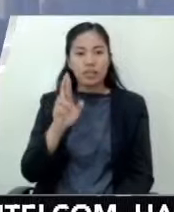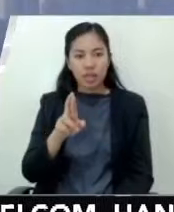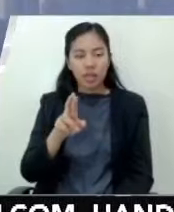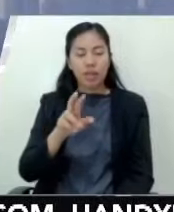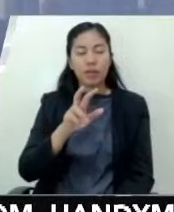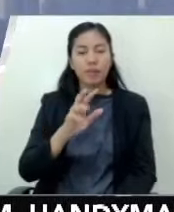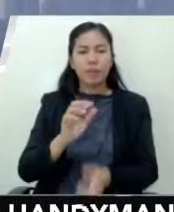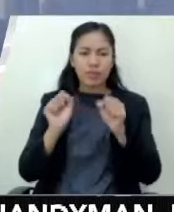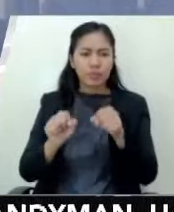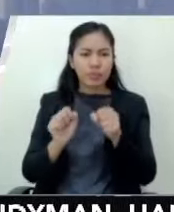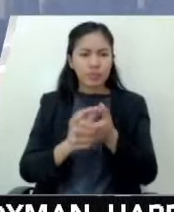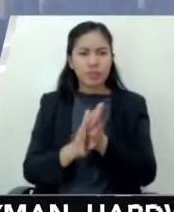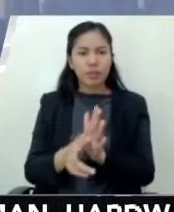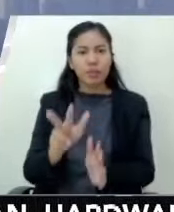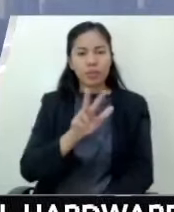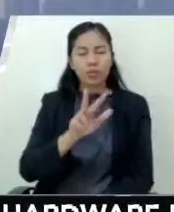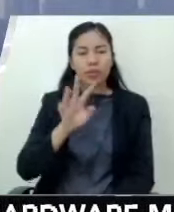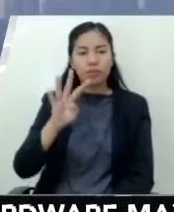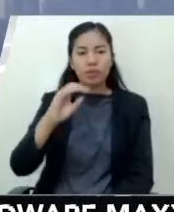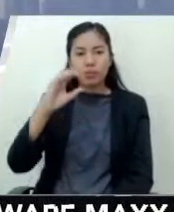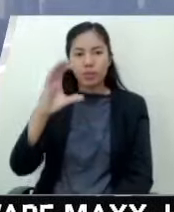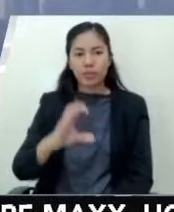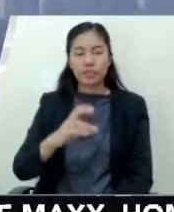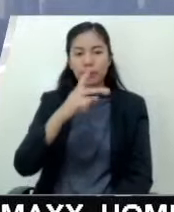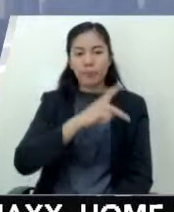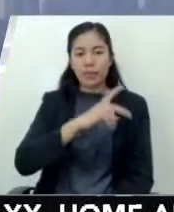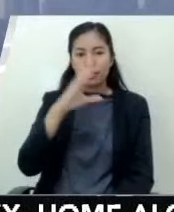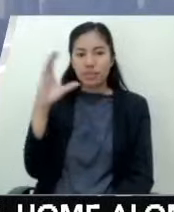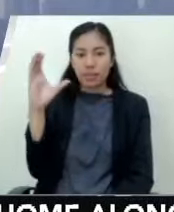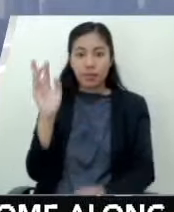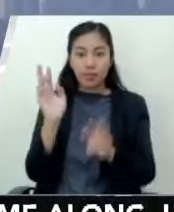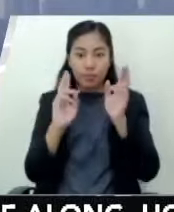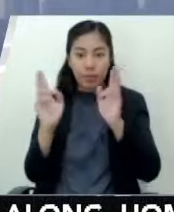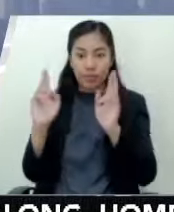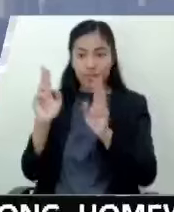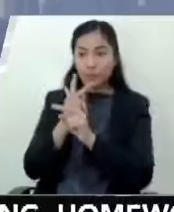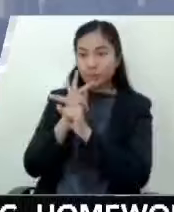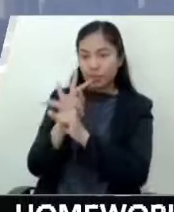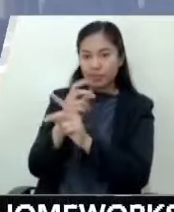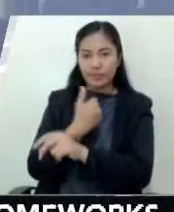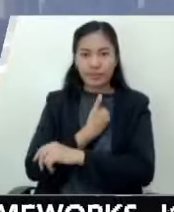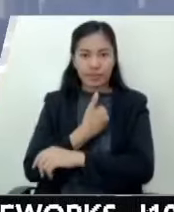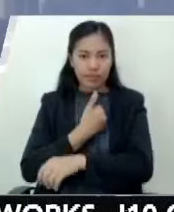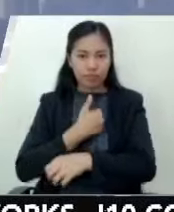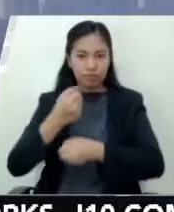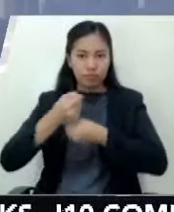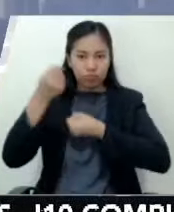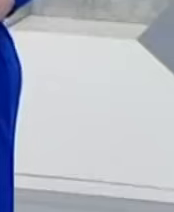City. Ihanda po ang mga panangga sa mainit na panahon.